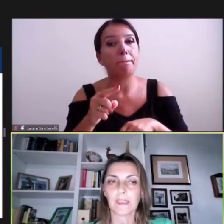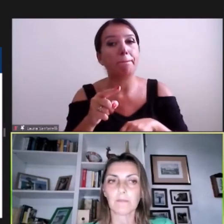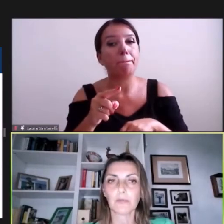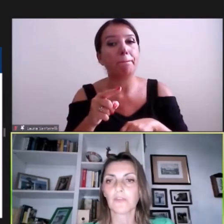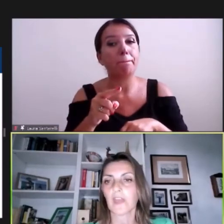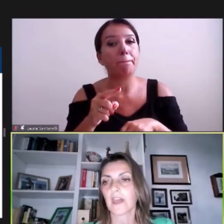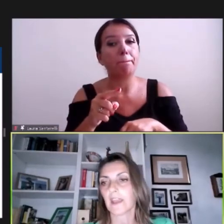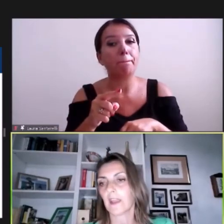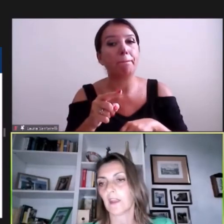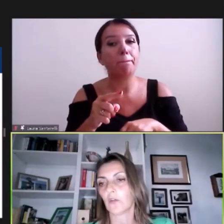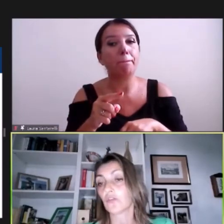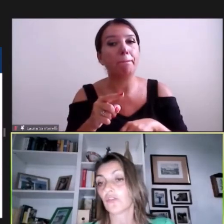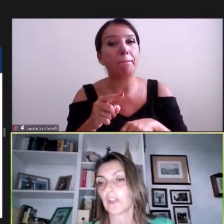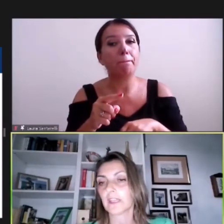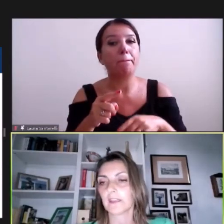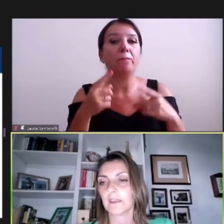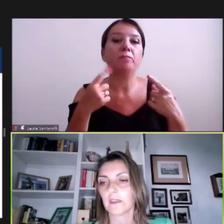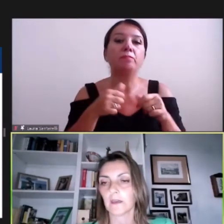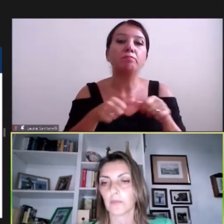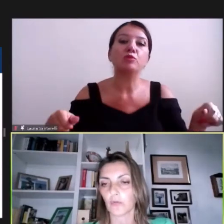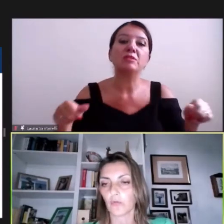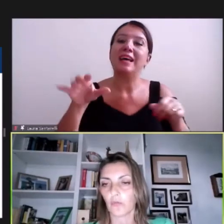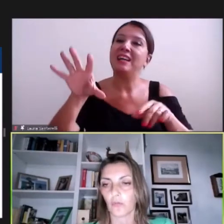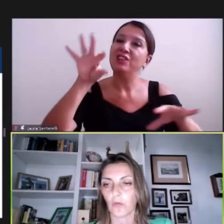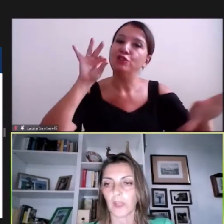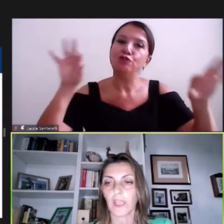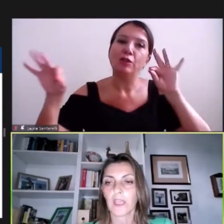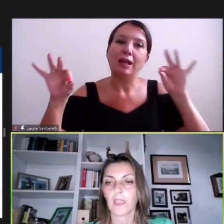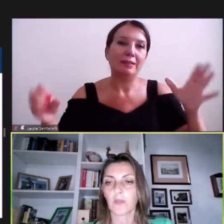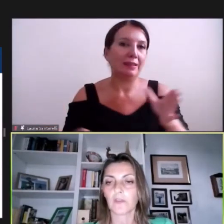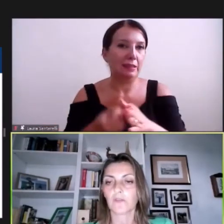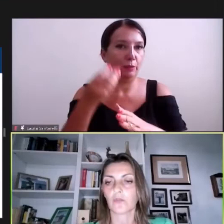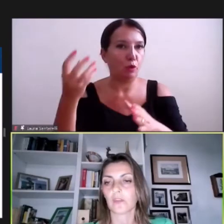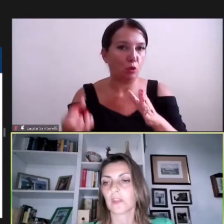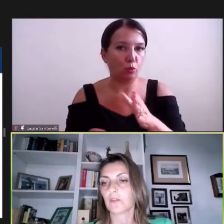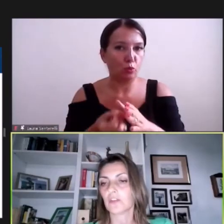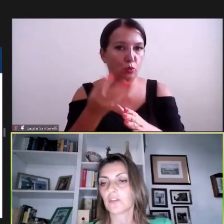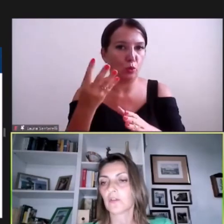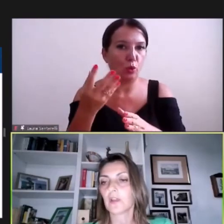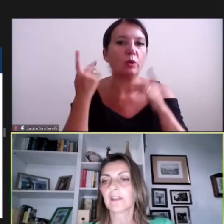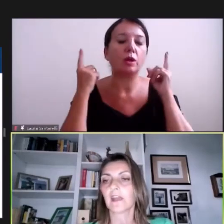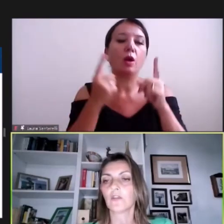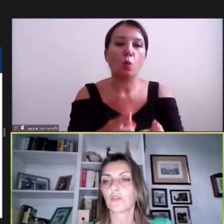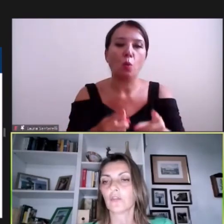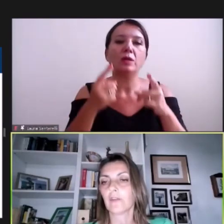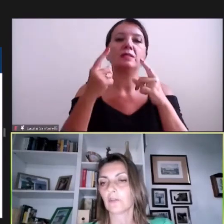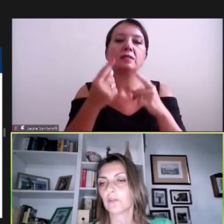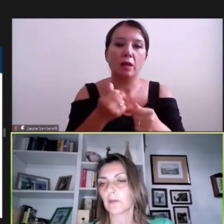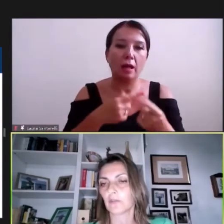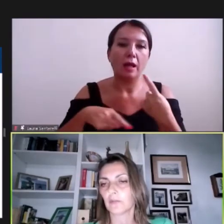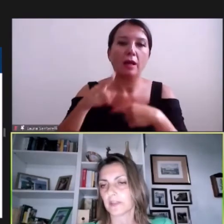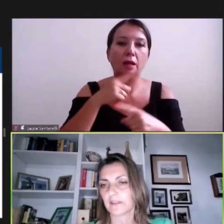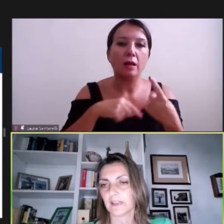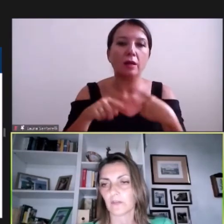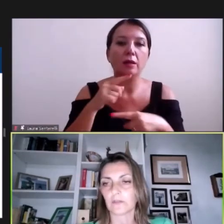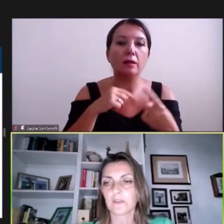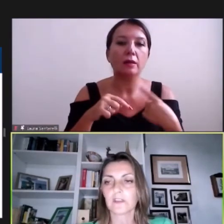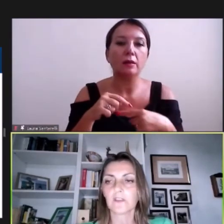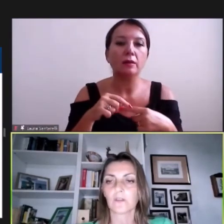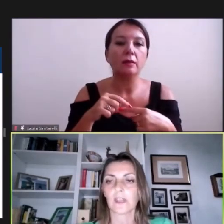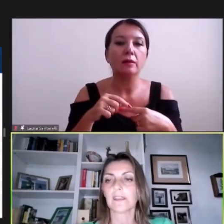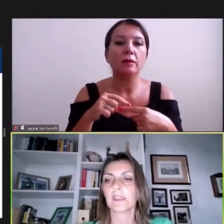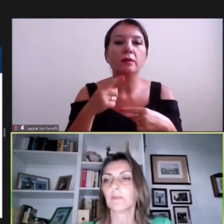per impostare le loro scelte di produzione. E questo indicatore di circolarità loro lo valutano prendendo